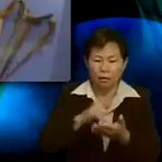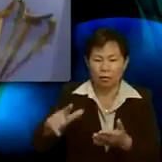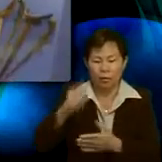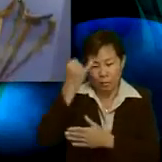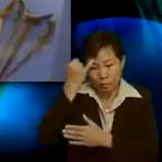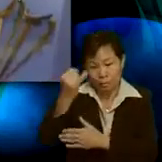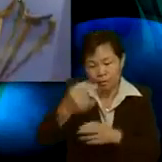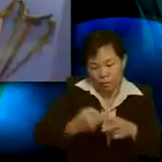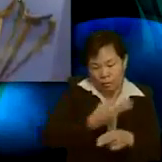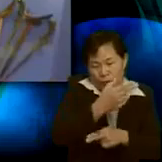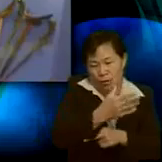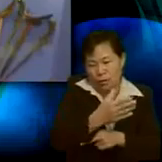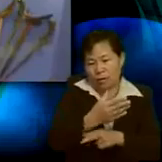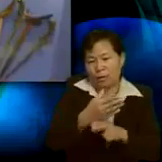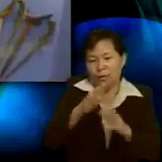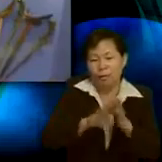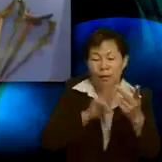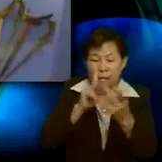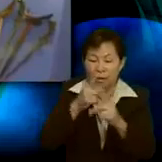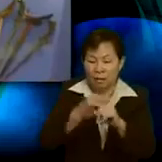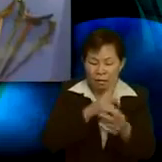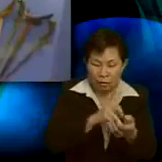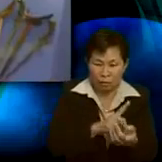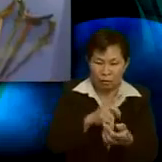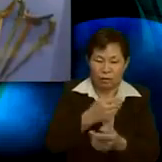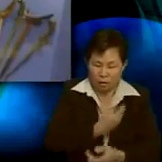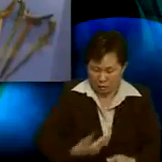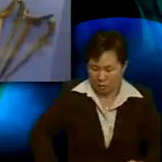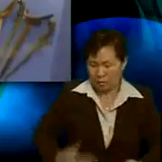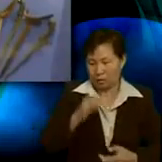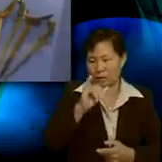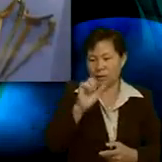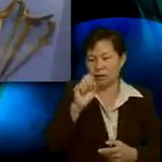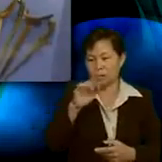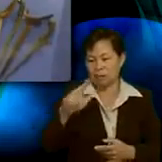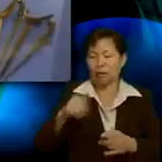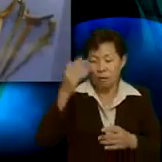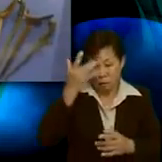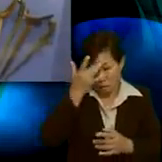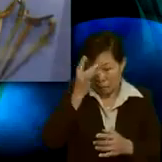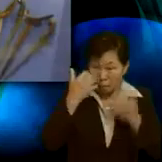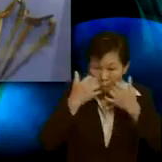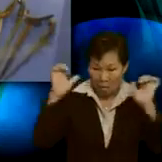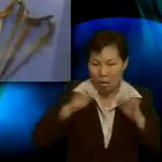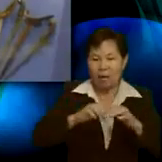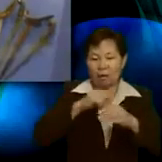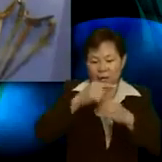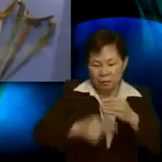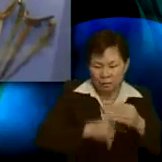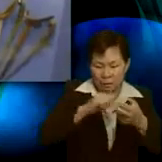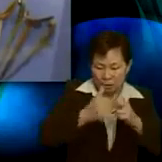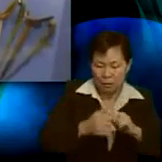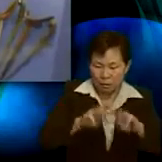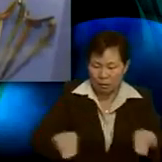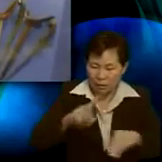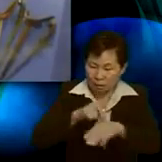Itulah dia pandangan secara ringkas dan bernas daripada Dr. Khaizir Haji Ismail yang lebih arif tentang permasalahan pelajar-pelajar di sekolah. Baiklah